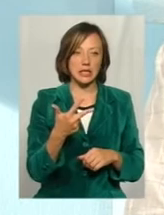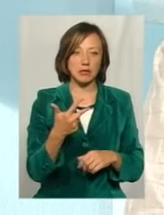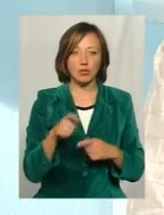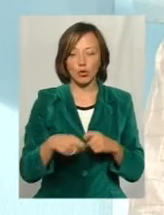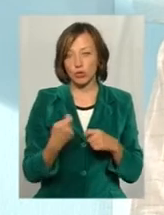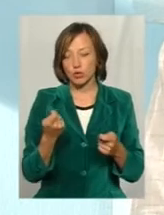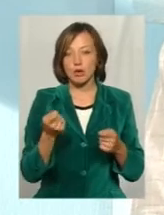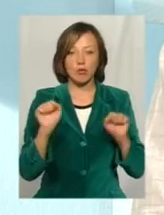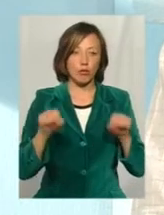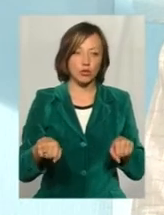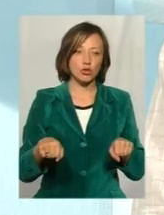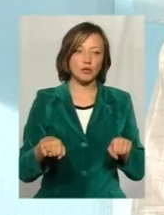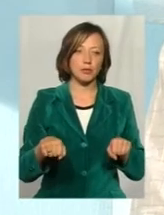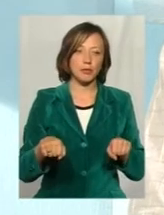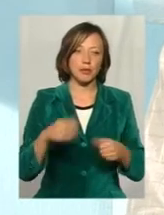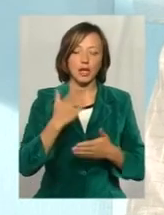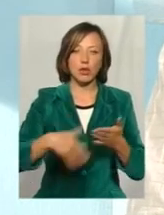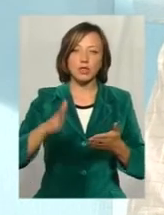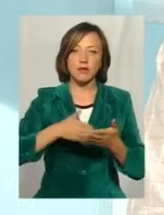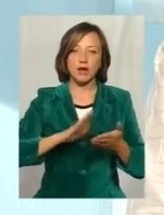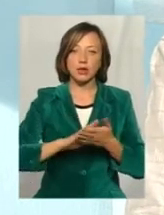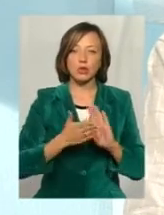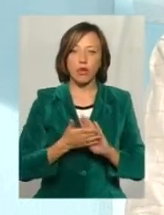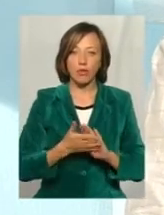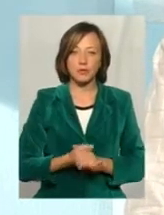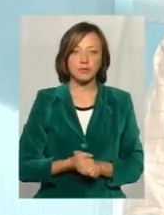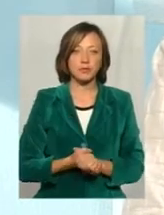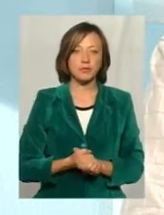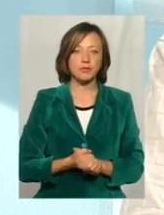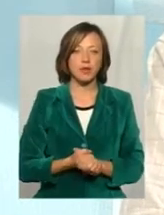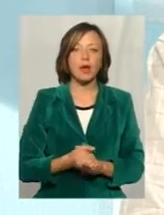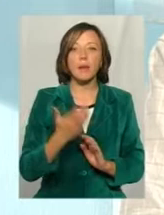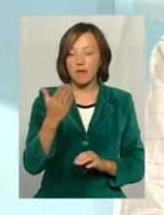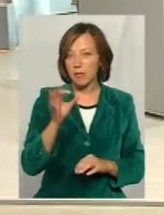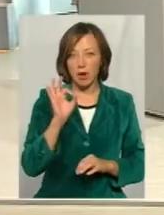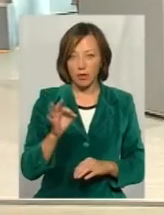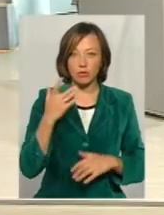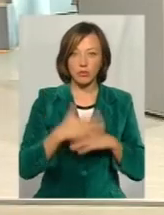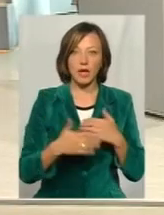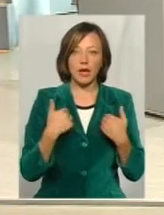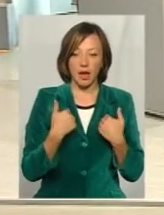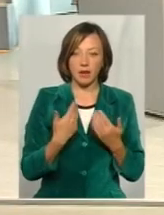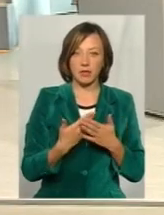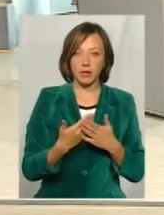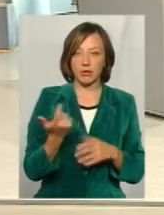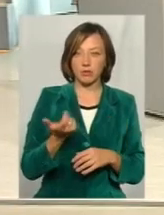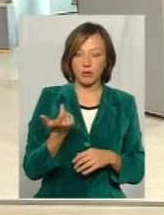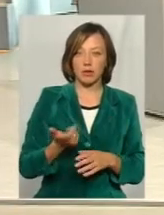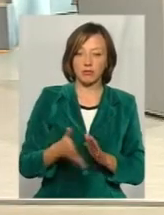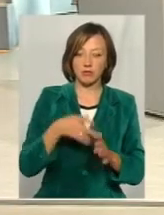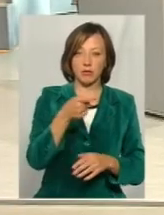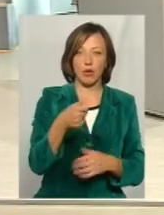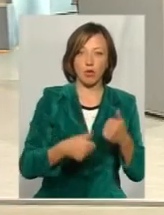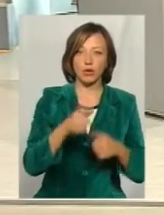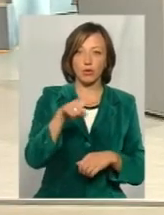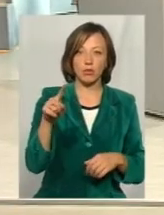порушення, ми зможемо розірвати договір з перевізником. Я вас перевірю, Андрій Іванович, правильно я розумію? Тобто, я перевізник, подаюсь на конкурс на маршрут